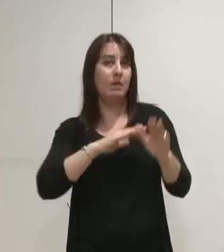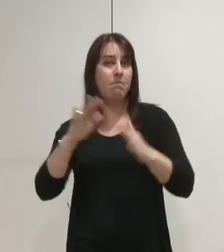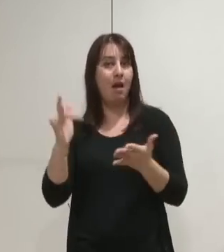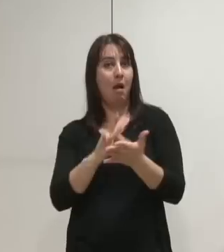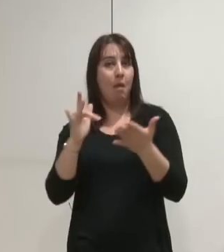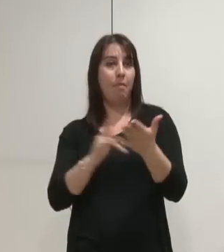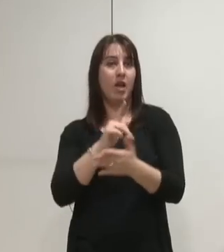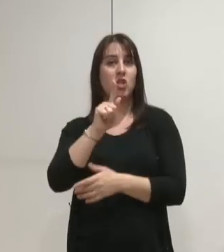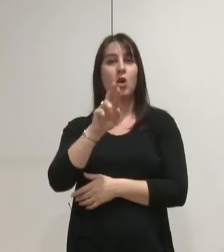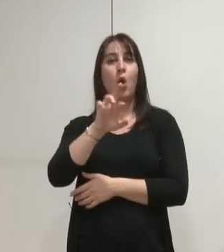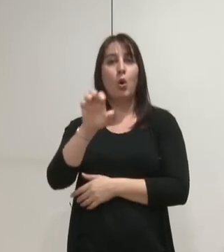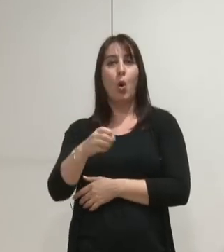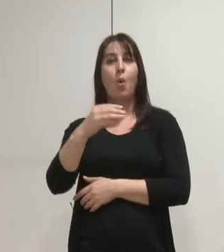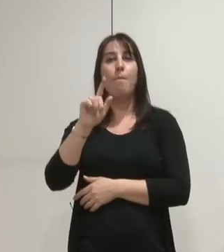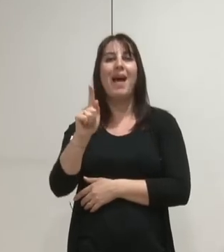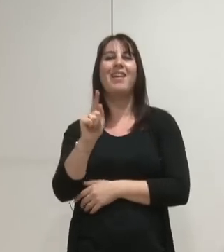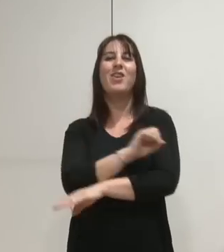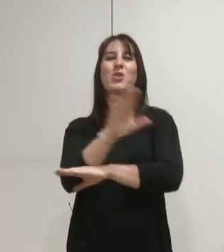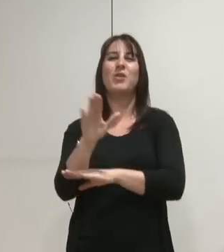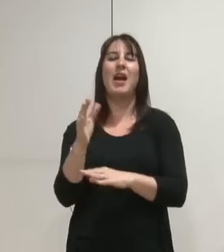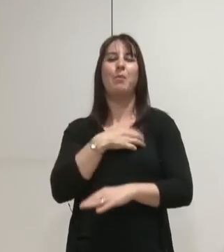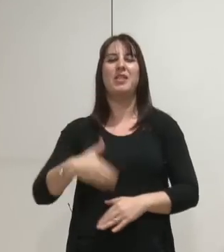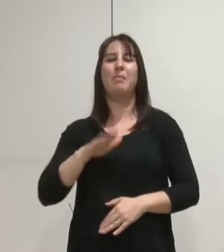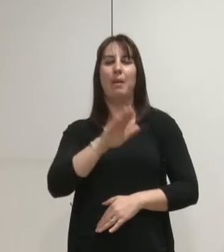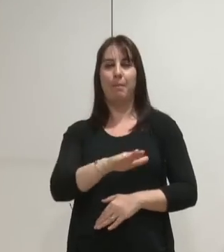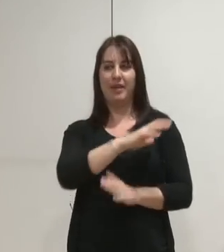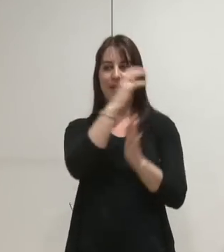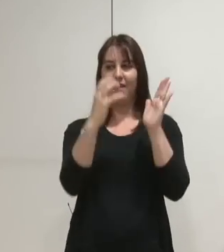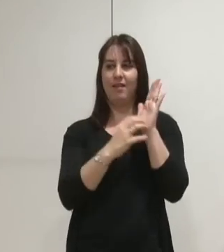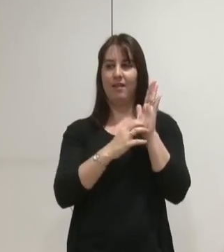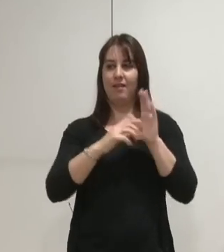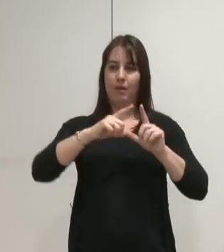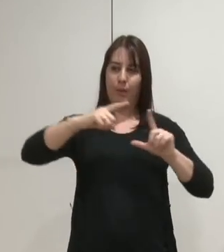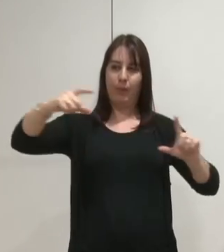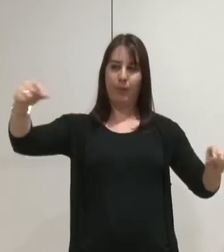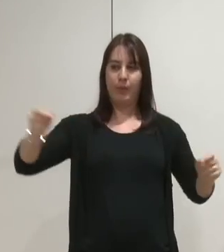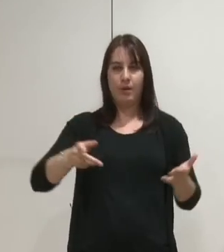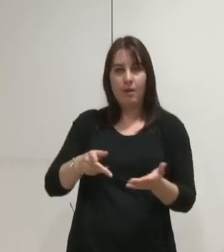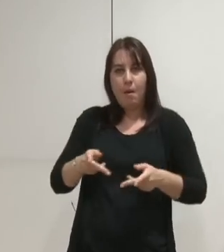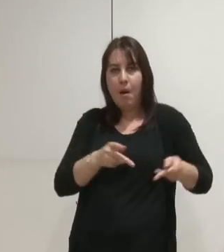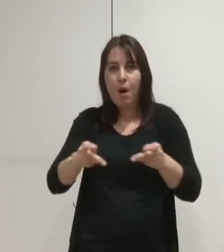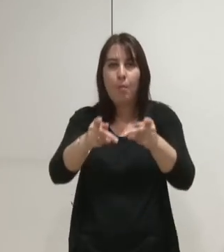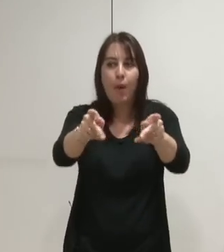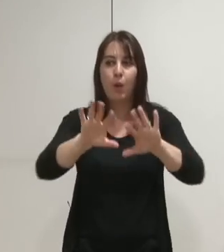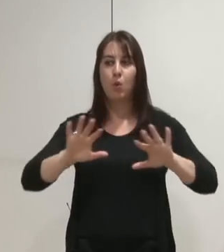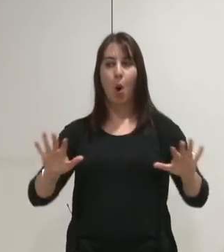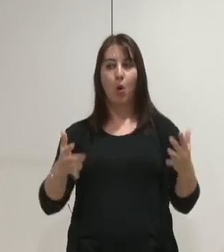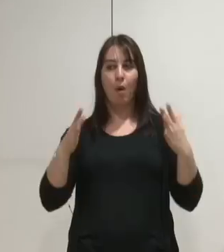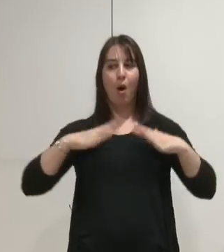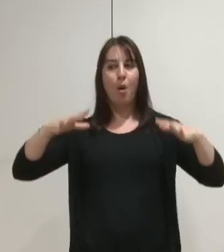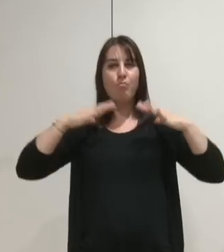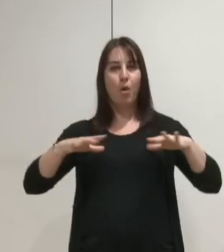de gremag le journal municipal on remarquera l'articulation entre des parcours dans les promenades qui sont